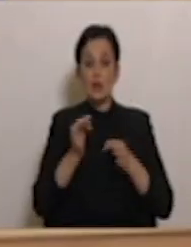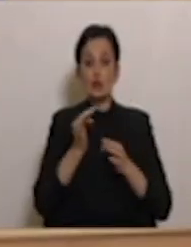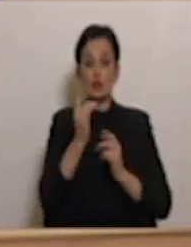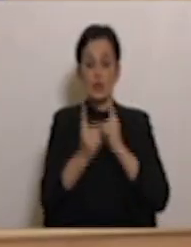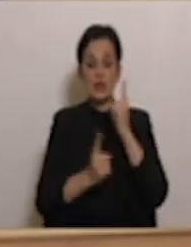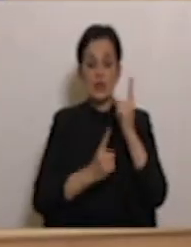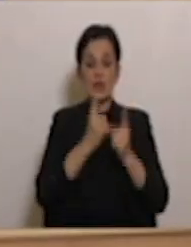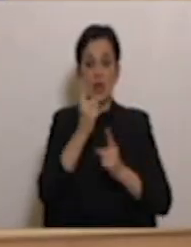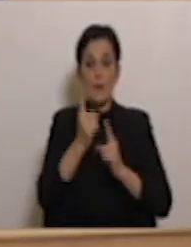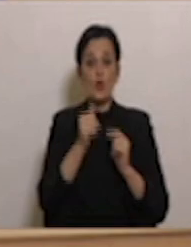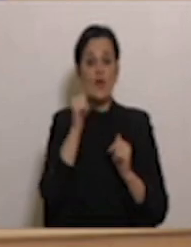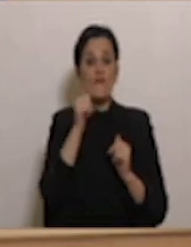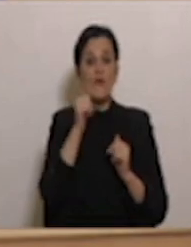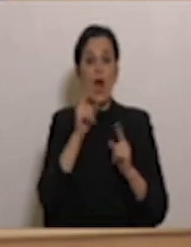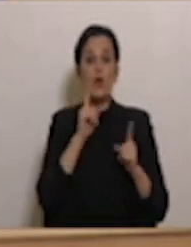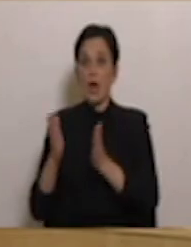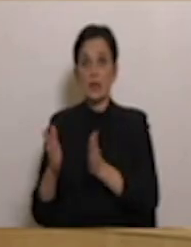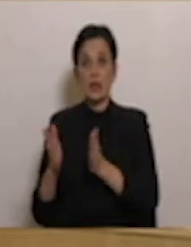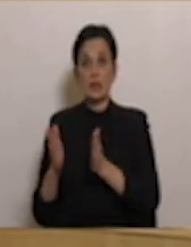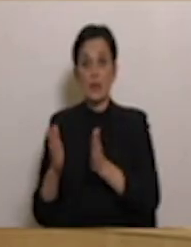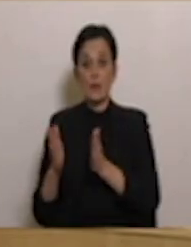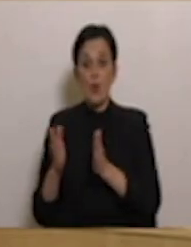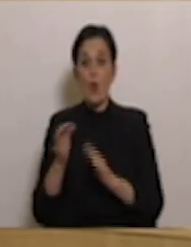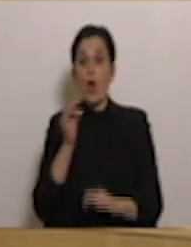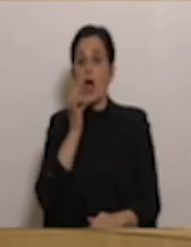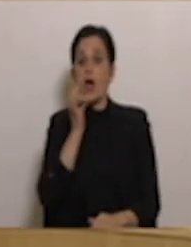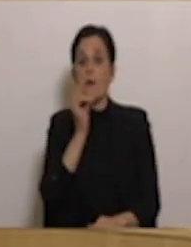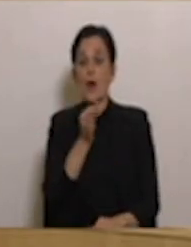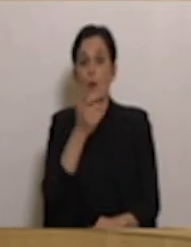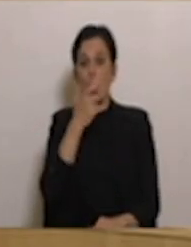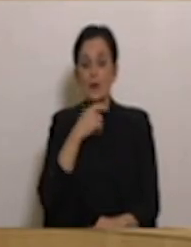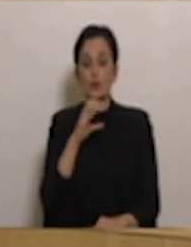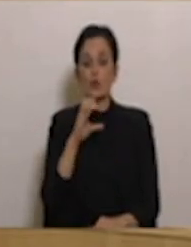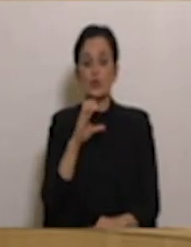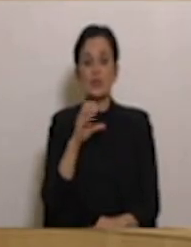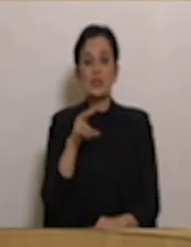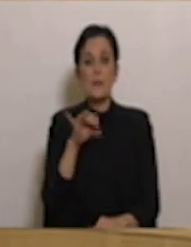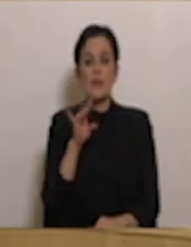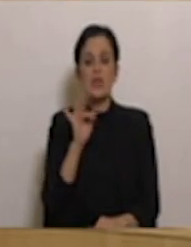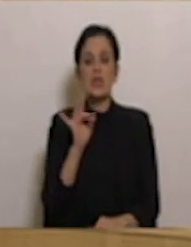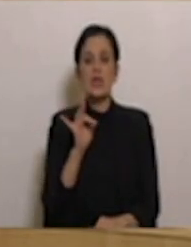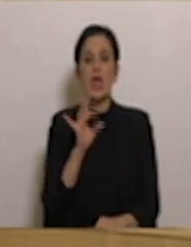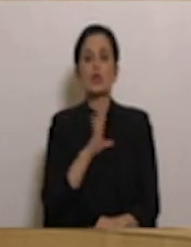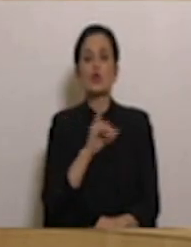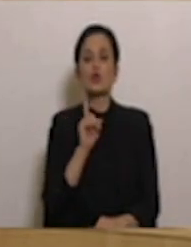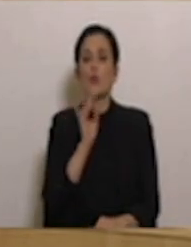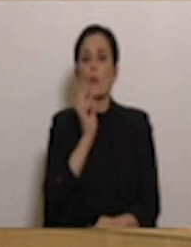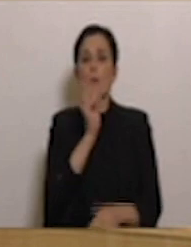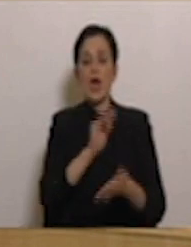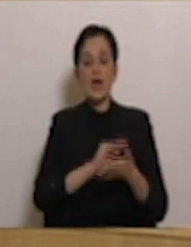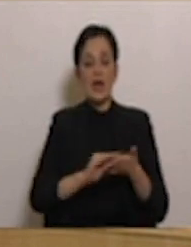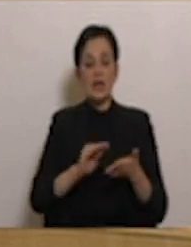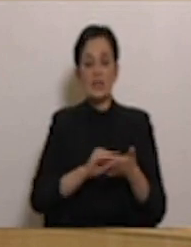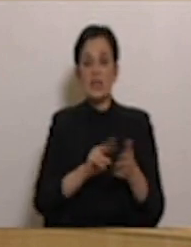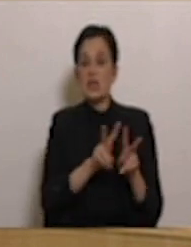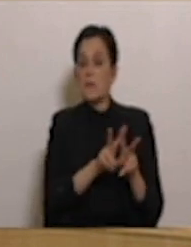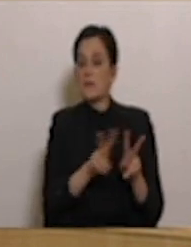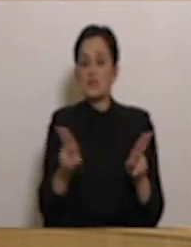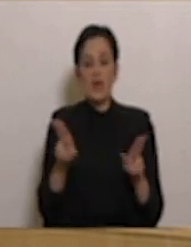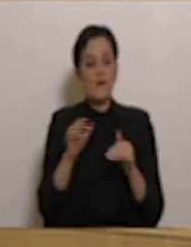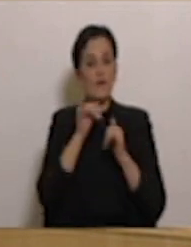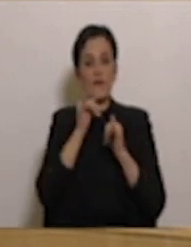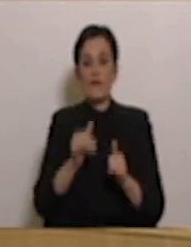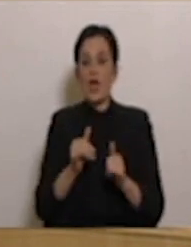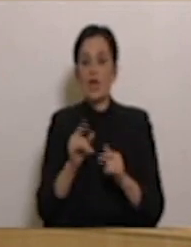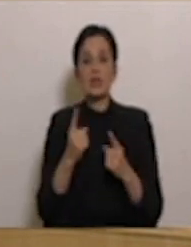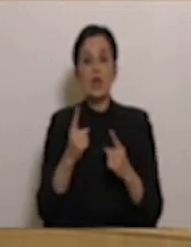და ხვალინდელი კონფერენცია იქნას გადადებული. ბატონის სპიკერისგან იყო პასუხი და წერილი, რომ მსგავსი რამ ვერ მოხდება,